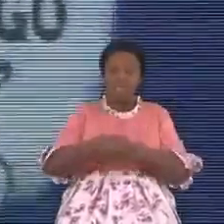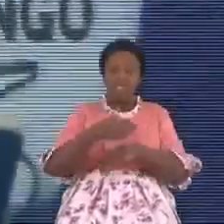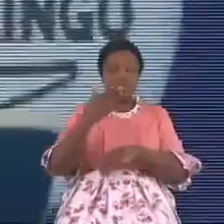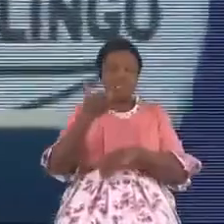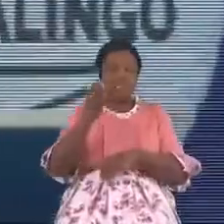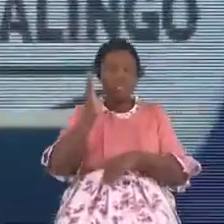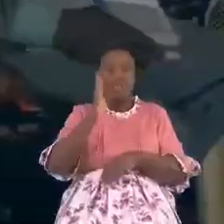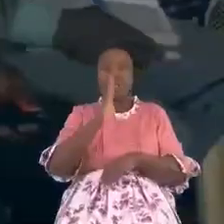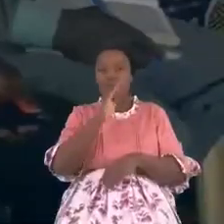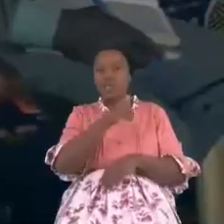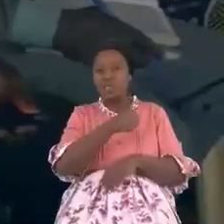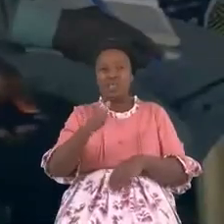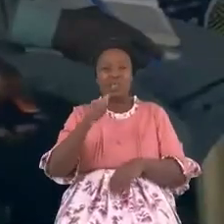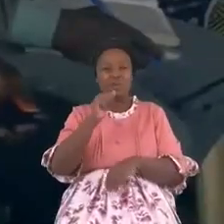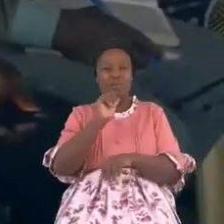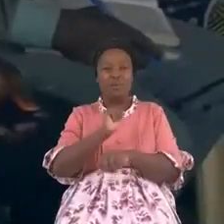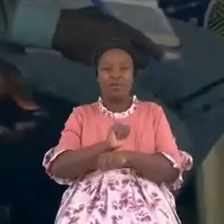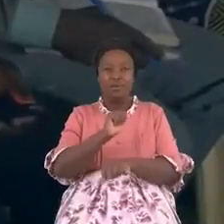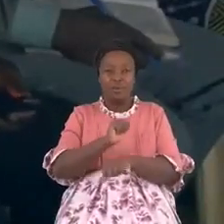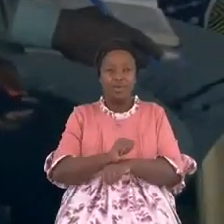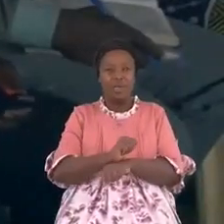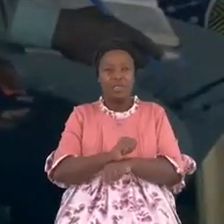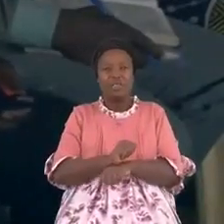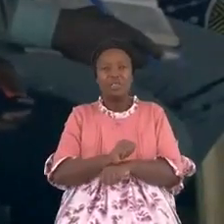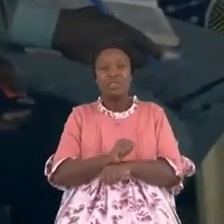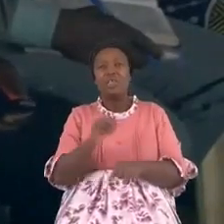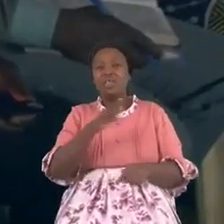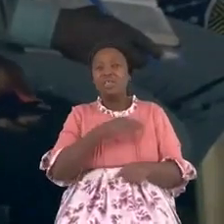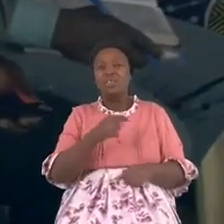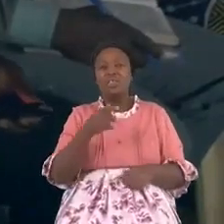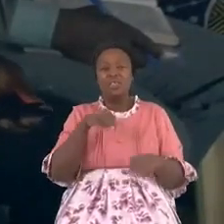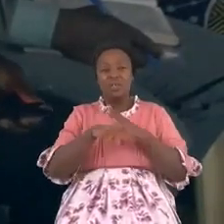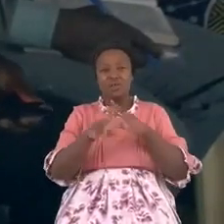ọrụ na ndụ gị. Okwu a